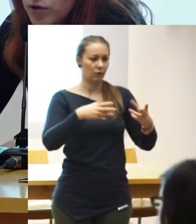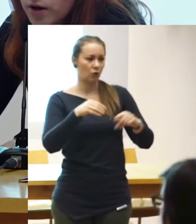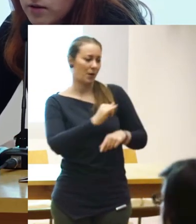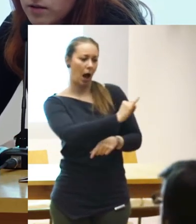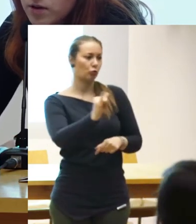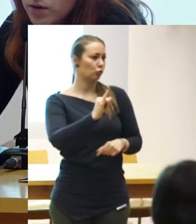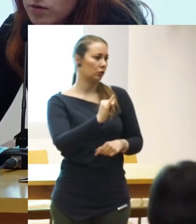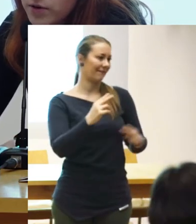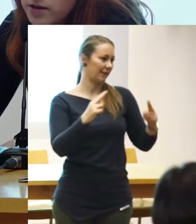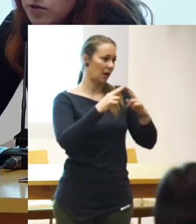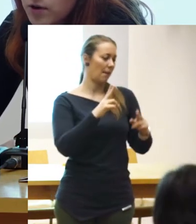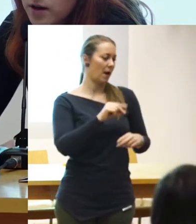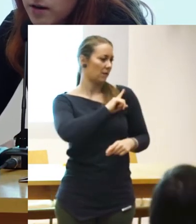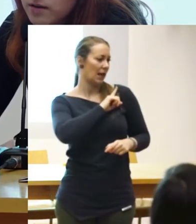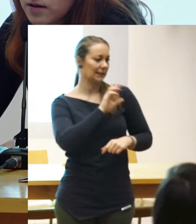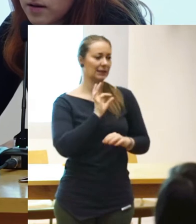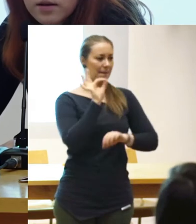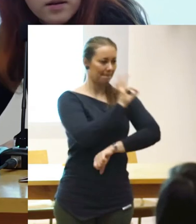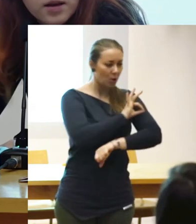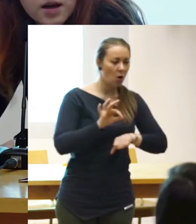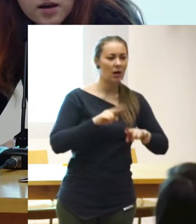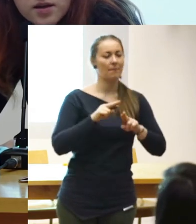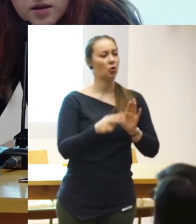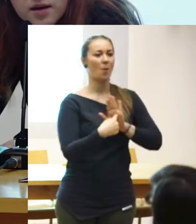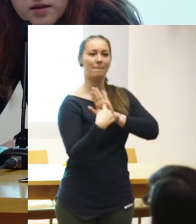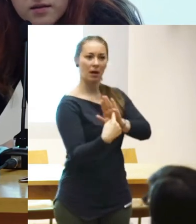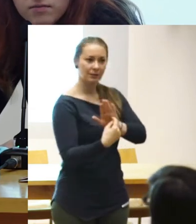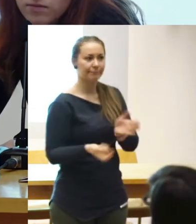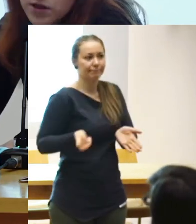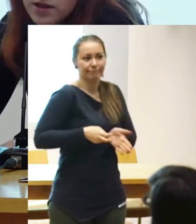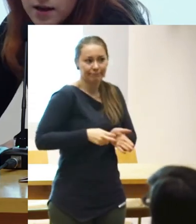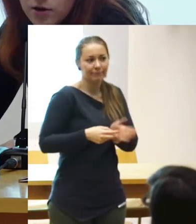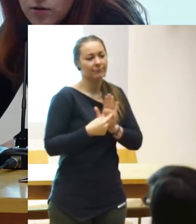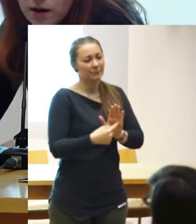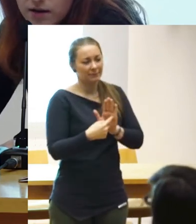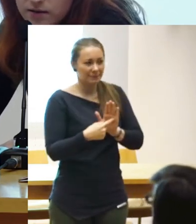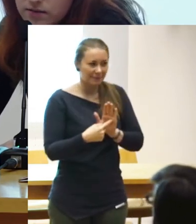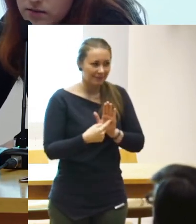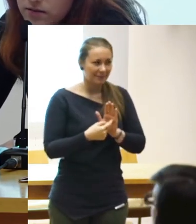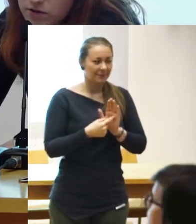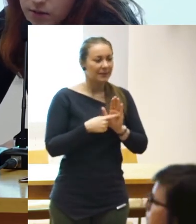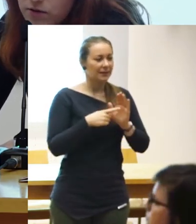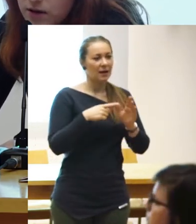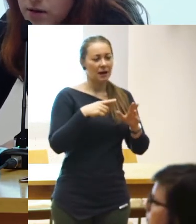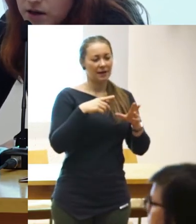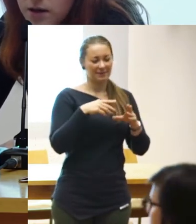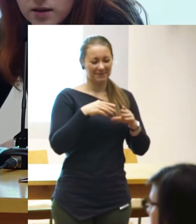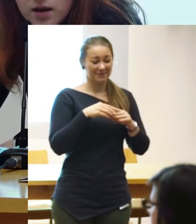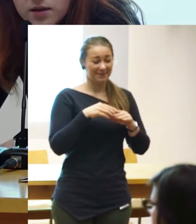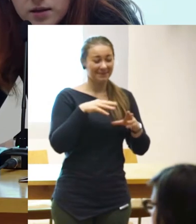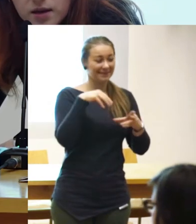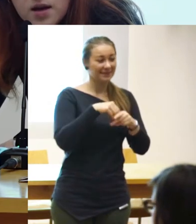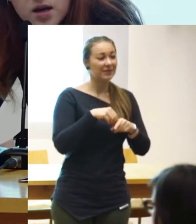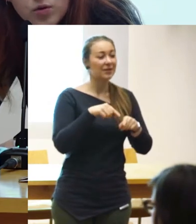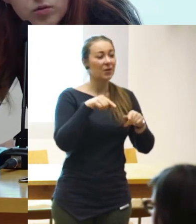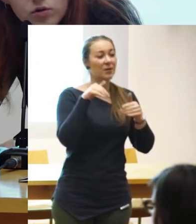svůj projekt, tím se potom prezentuje a na základě něj, byť ne jenom, ale třeba do velké míry na